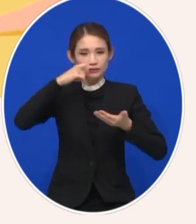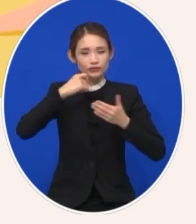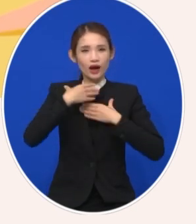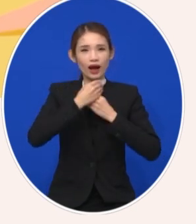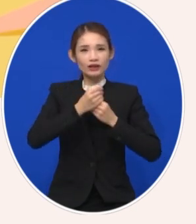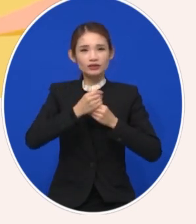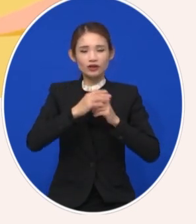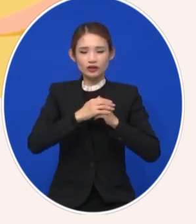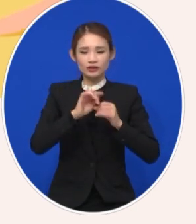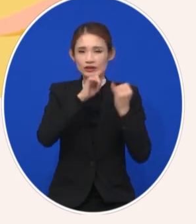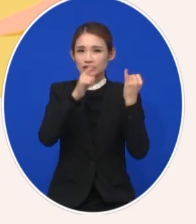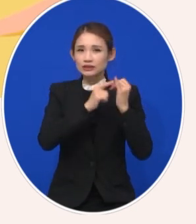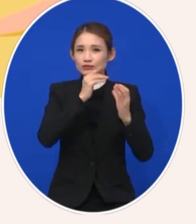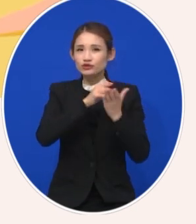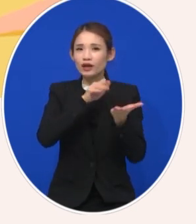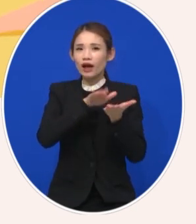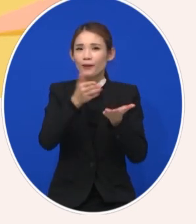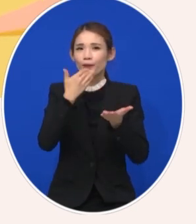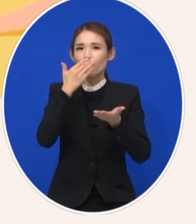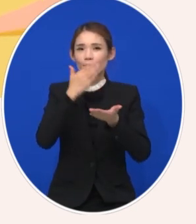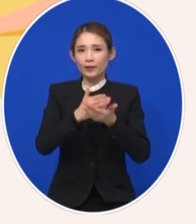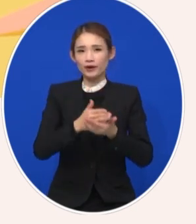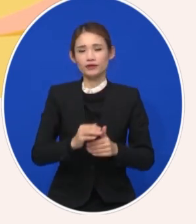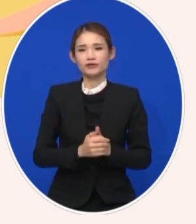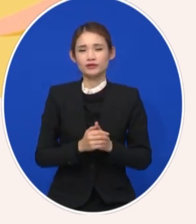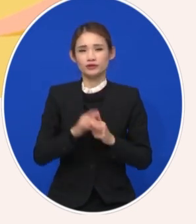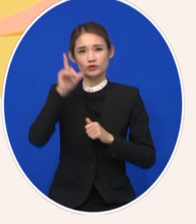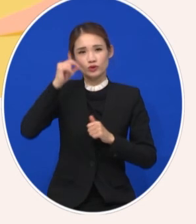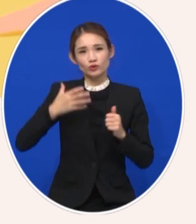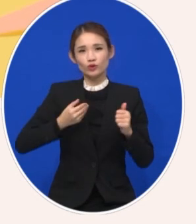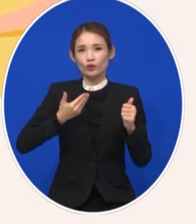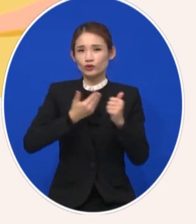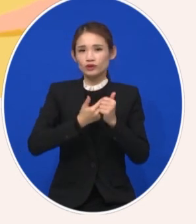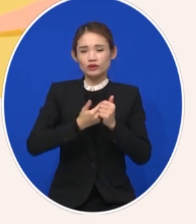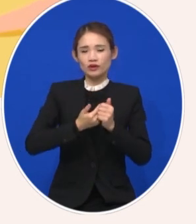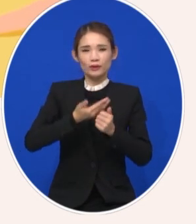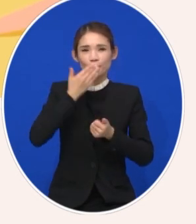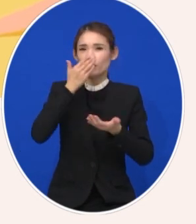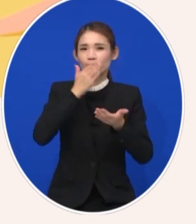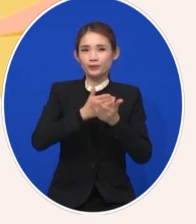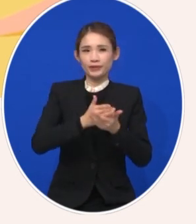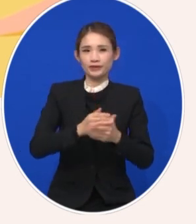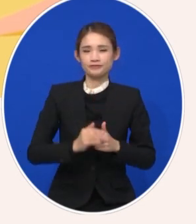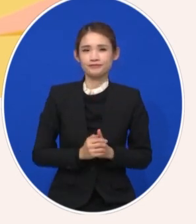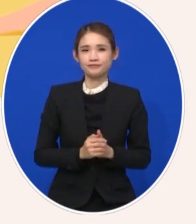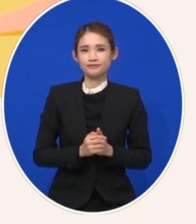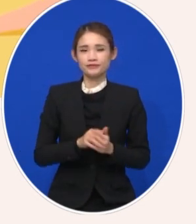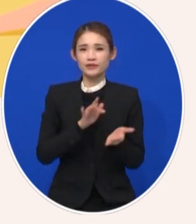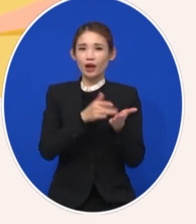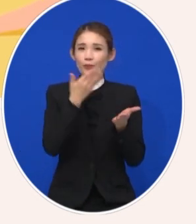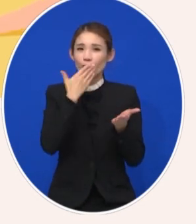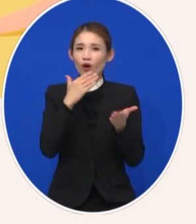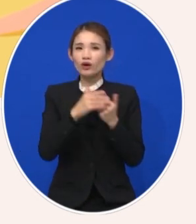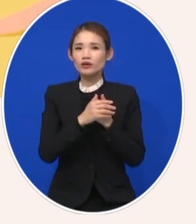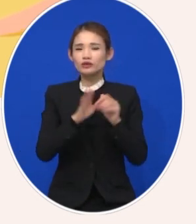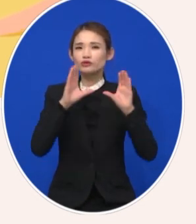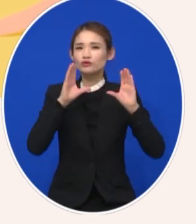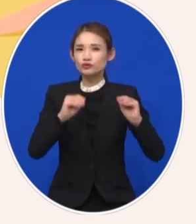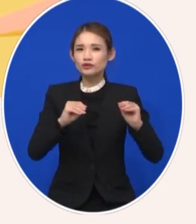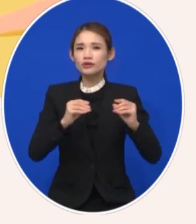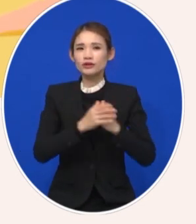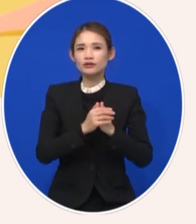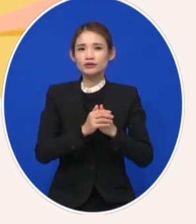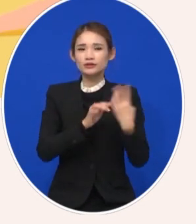식품의약품안전처에서는 임신 중 사용을 금하고 있습니다. 수유 중에도 권장하지 않습니다. 이 약의 복용을 중단한